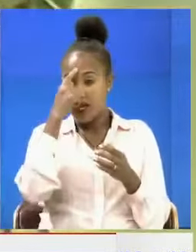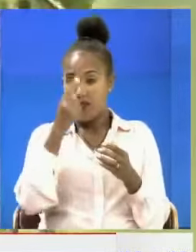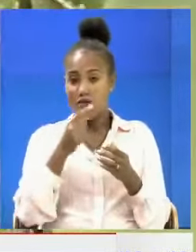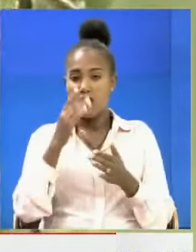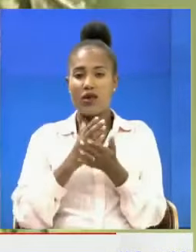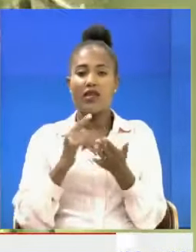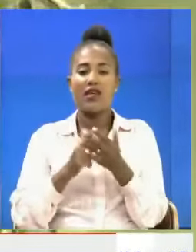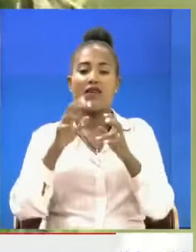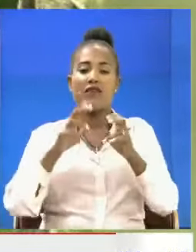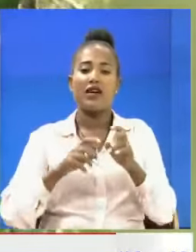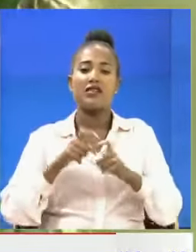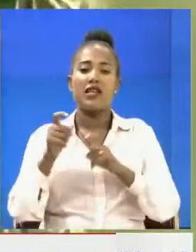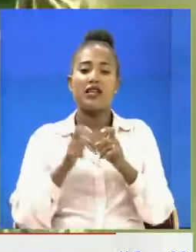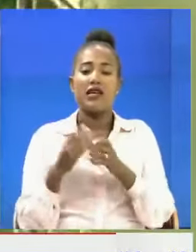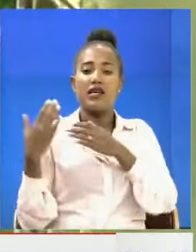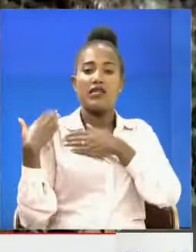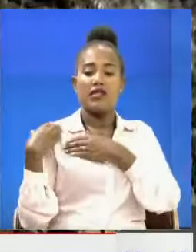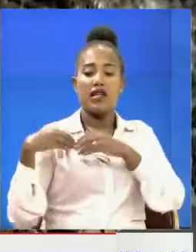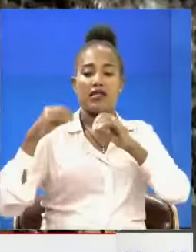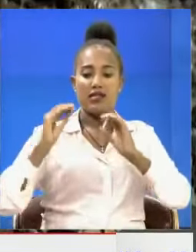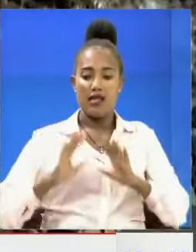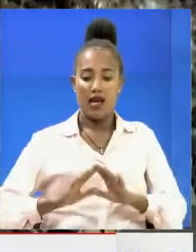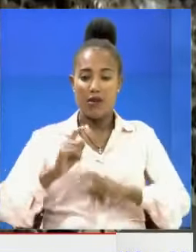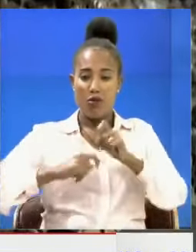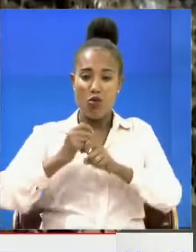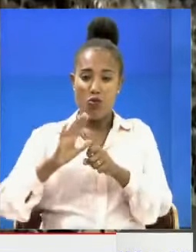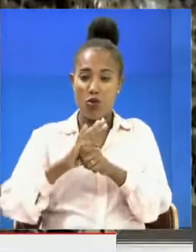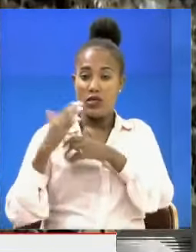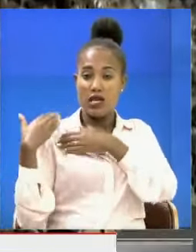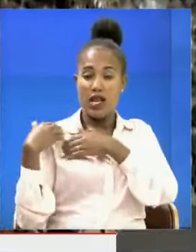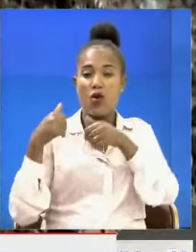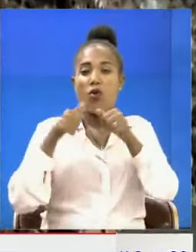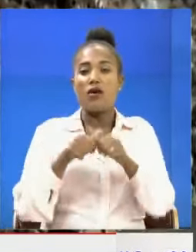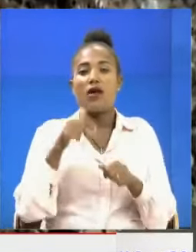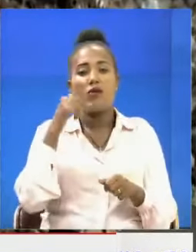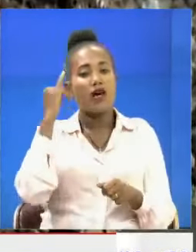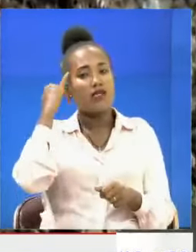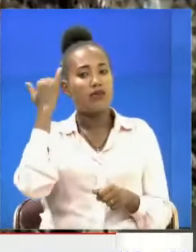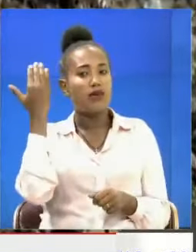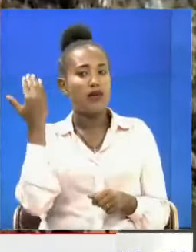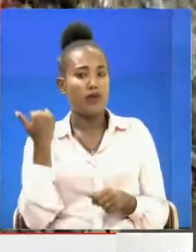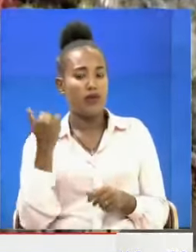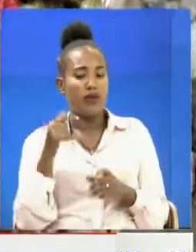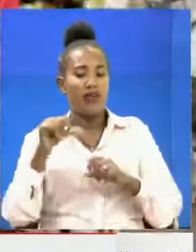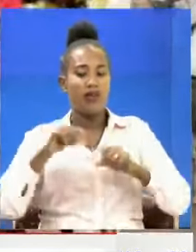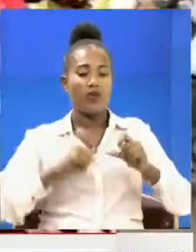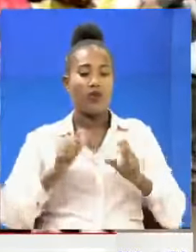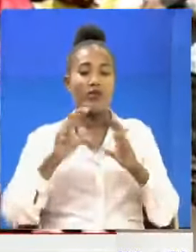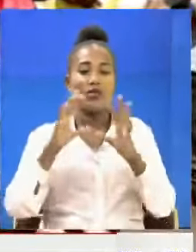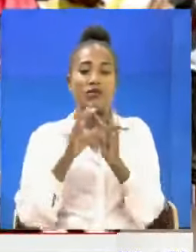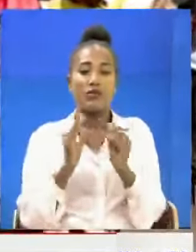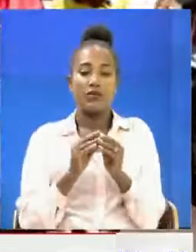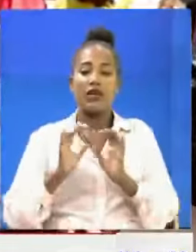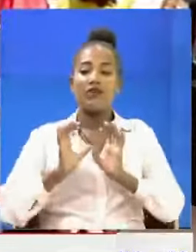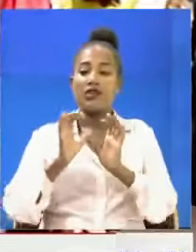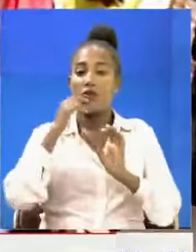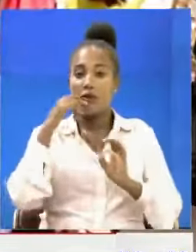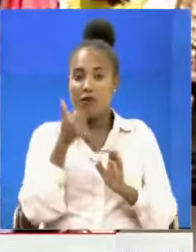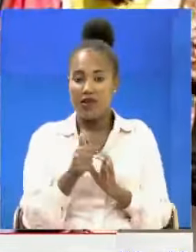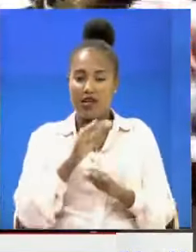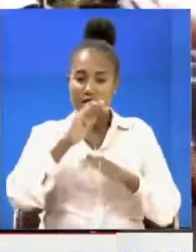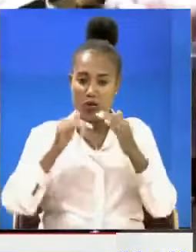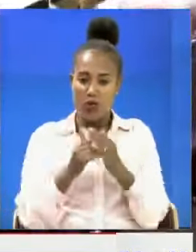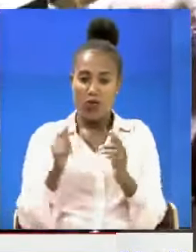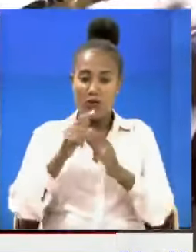ይህ ግፈኛ አስተዳደር ከስልጣን ተነሳ። እድሜ ልኩን ስልጣን ላይ ቆያለሁ ብሎ አስቦ የነበረው የሴረኞች ስብስብ ተገፍቻለሁ በሚል ጠቅልሎ